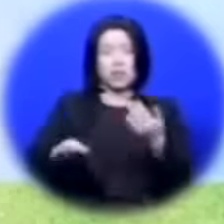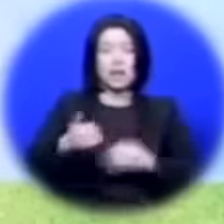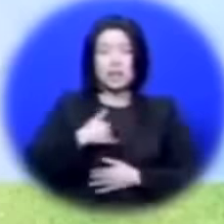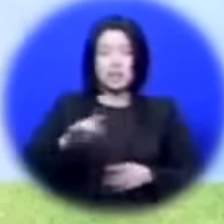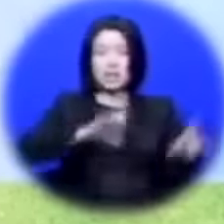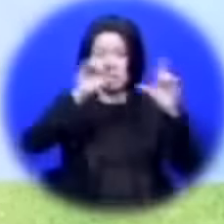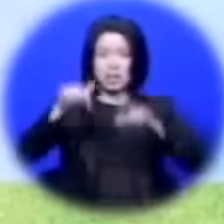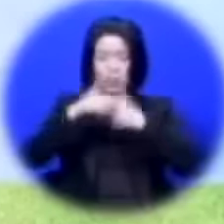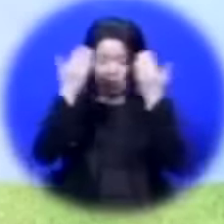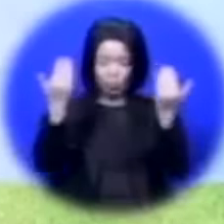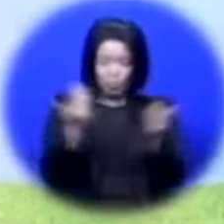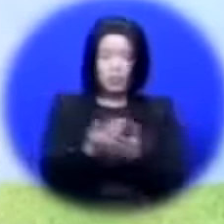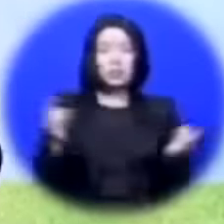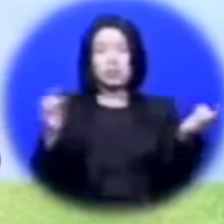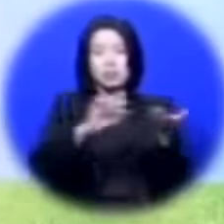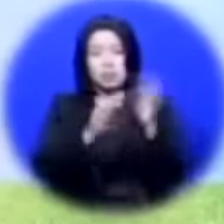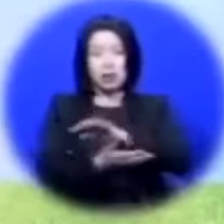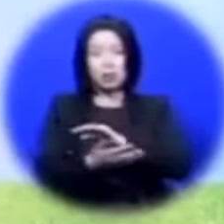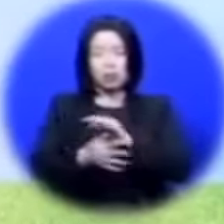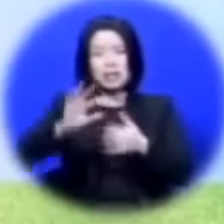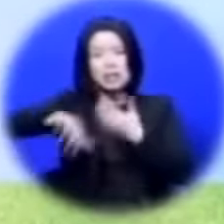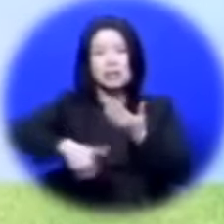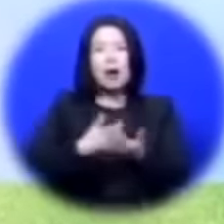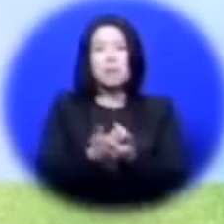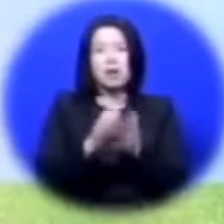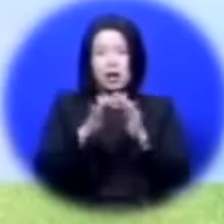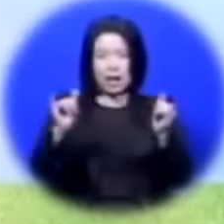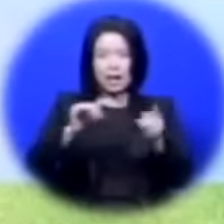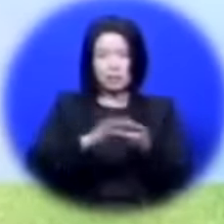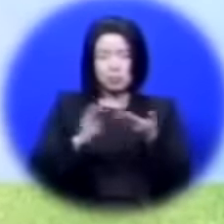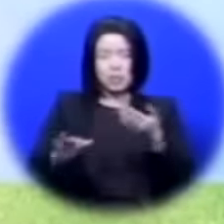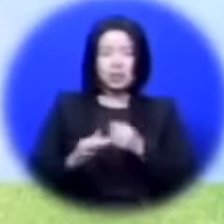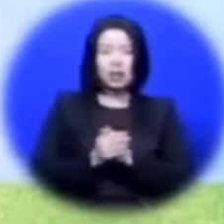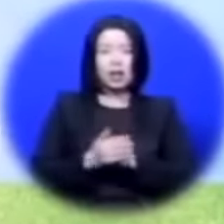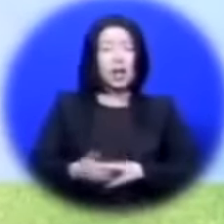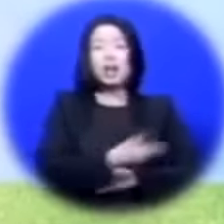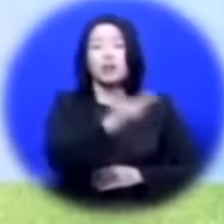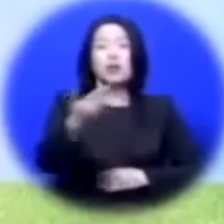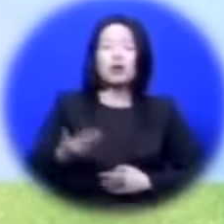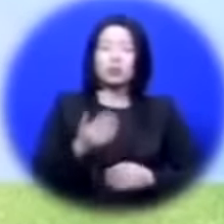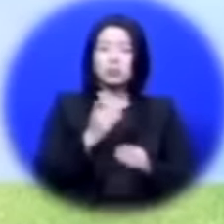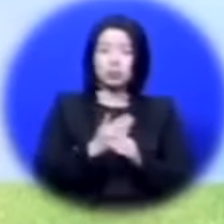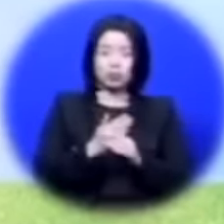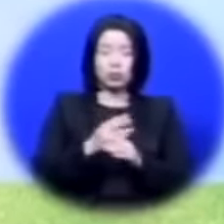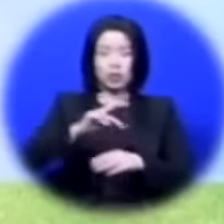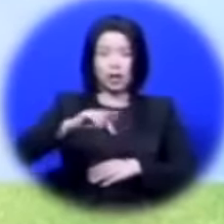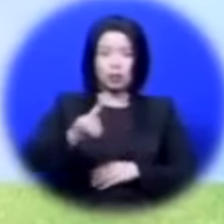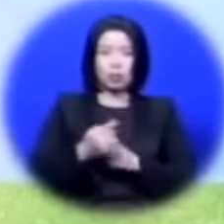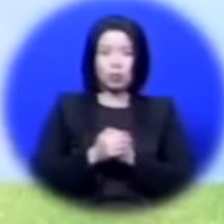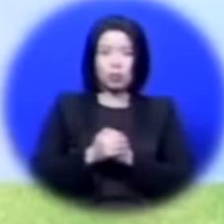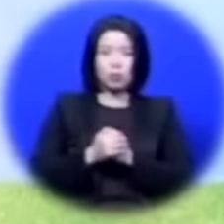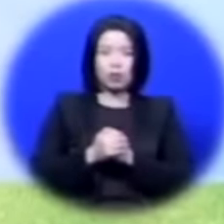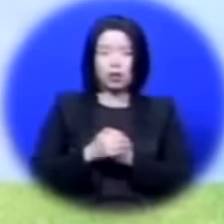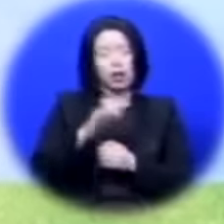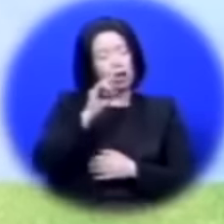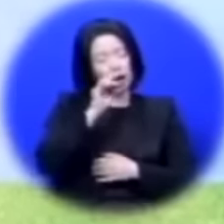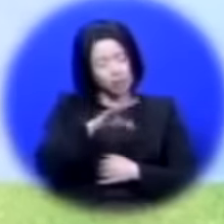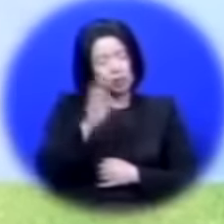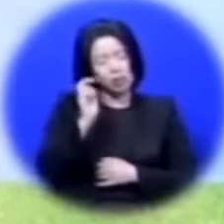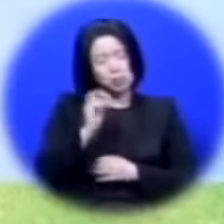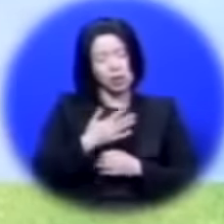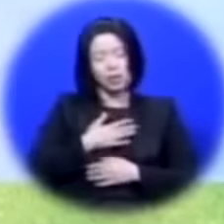삶을 완전히 뒤바꿔 놓는 혁명 가셨어요 여러분 중에도 안 되나 봐